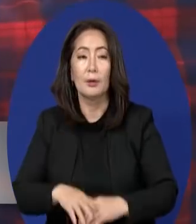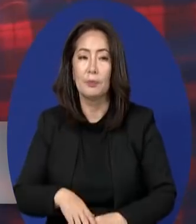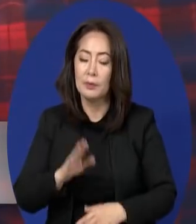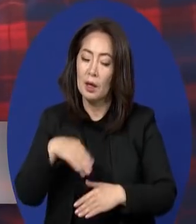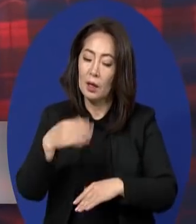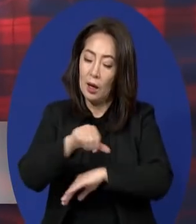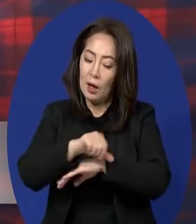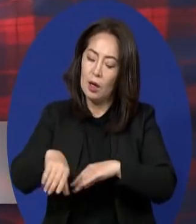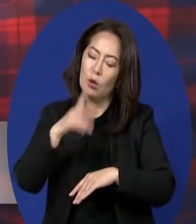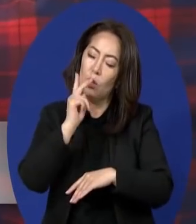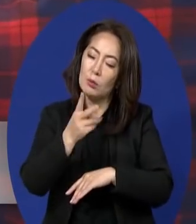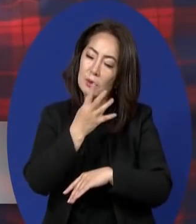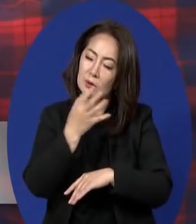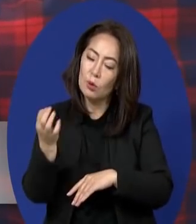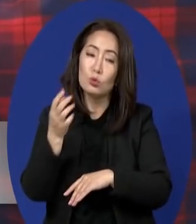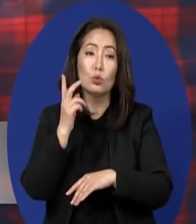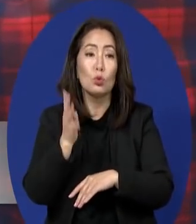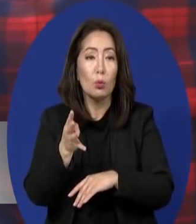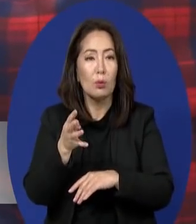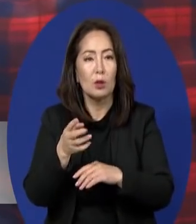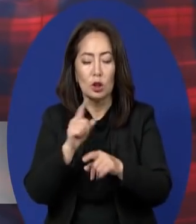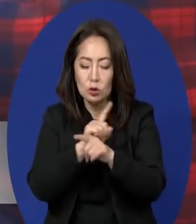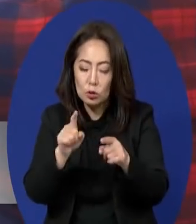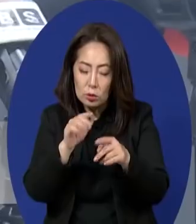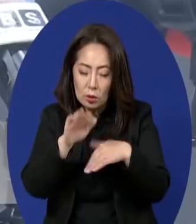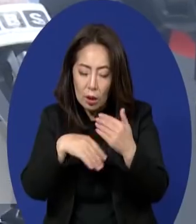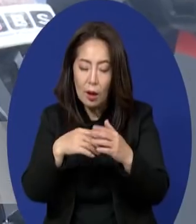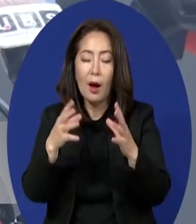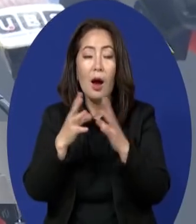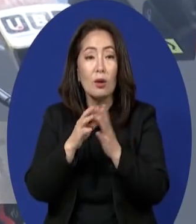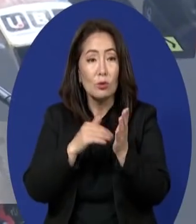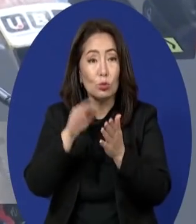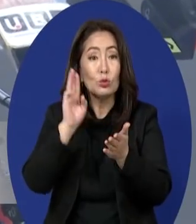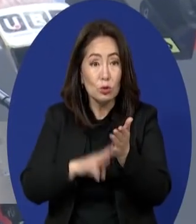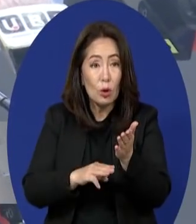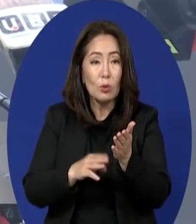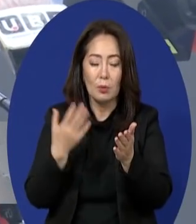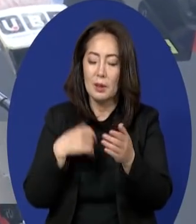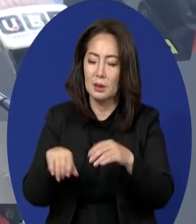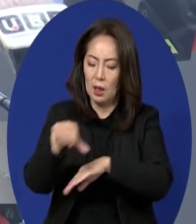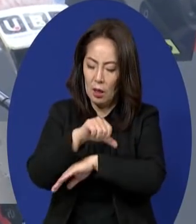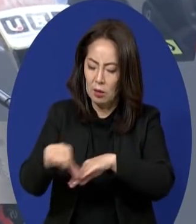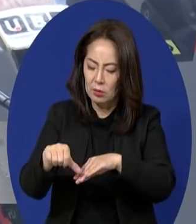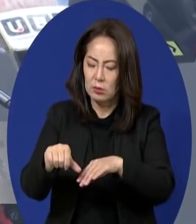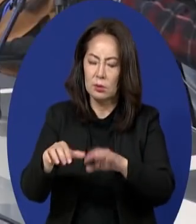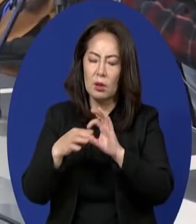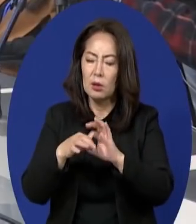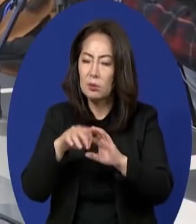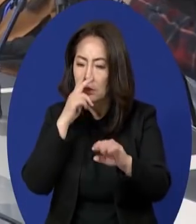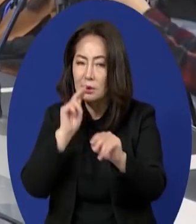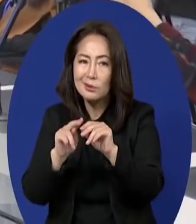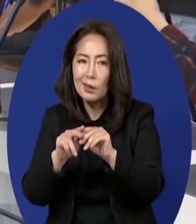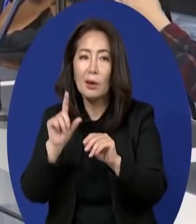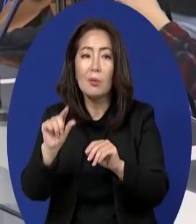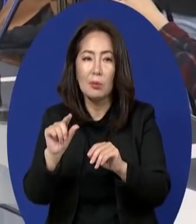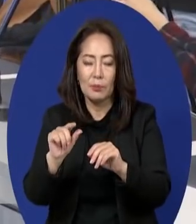4000 орчим зөрчил илрүүлж 10 гаруй тэрбум төгрөгийн торгул шийтгэл тавьдаг гэжээ. Цар тахлаас шалтгаалan хяналт шалгалтыг хязгаарласнаар зөрчил илрүүлэлт өмнөх